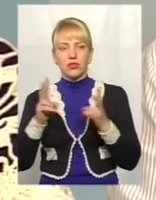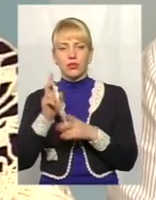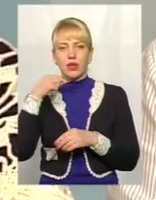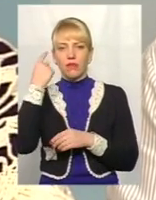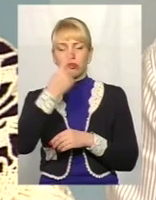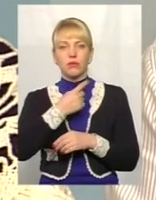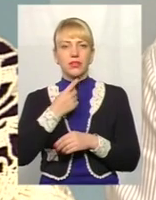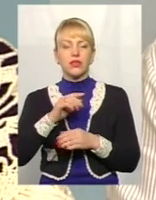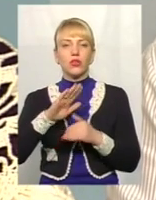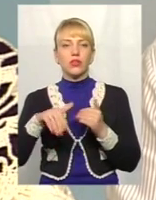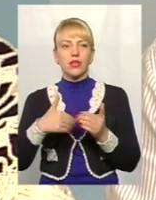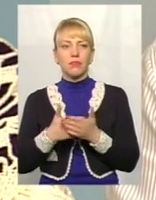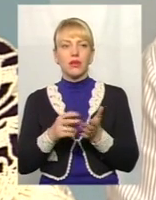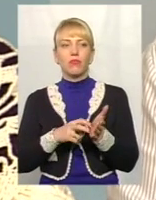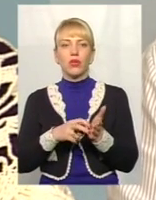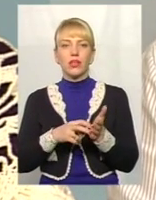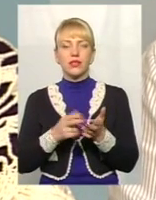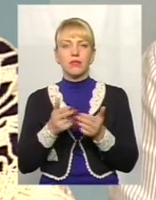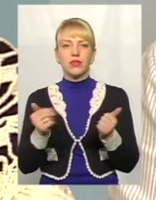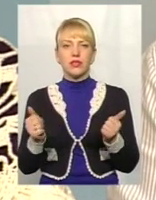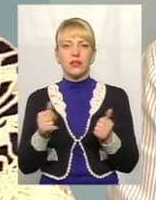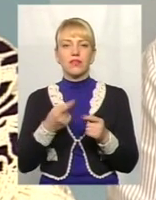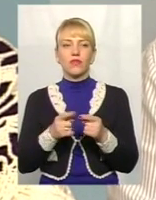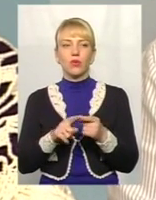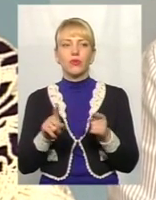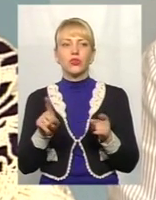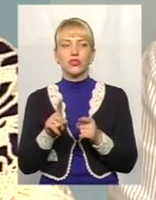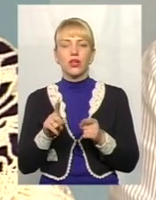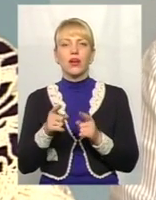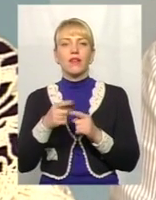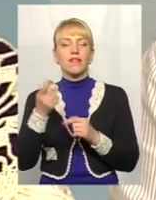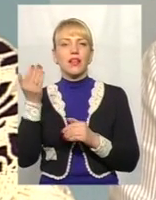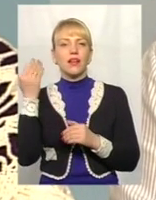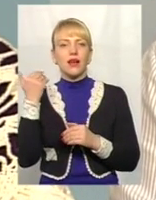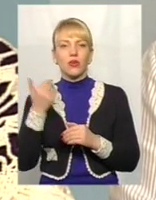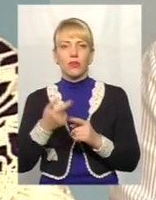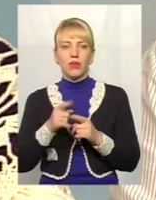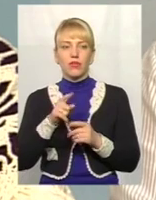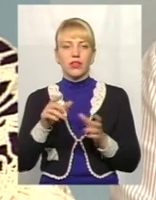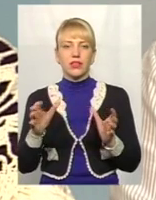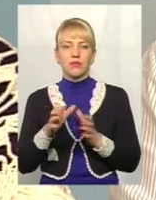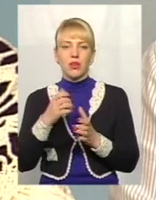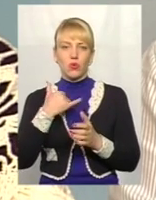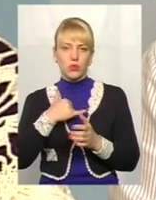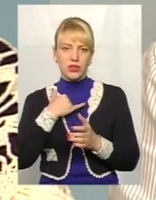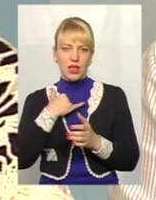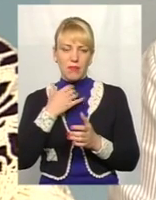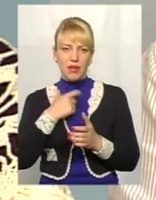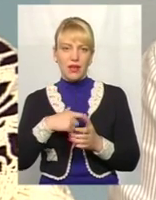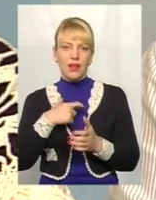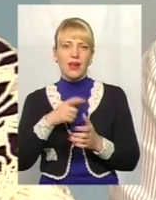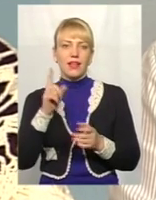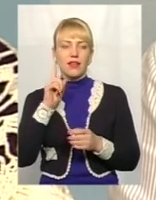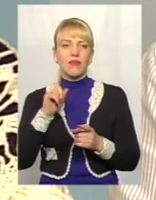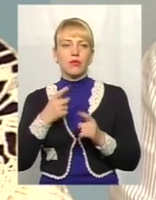особисто, до сих пір бояться признатись у тому, що в далекому минулому вони зберігали в себе євреїв. Чому? Тому що